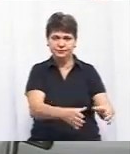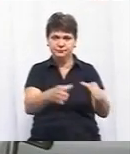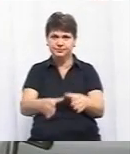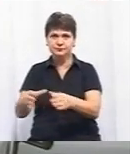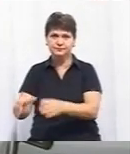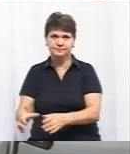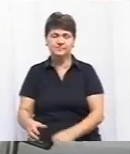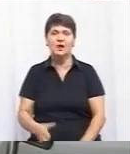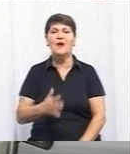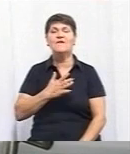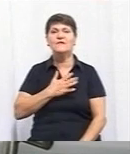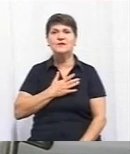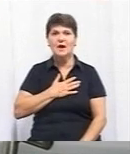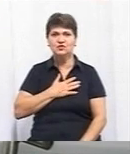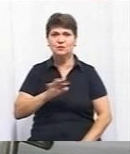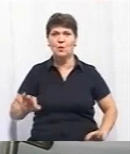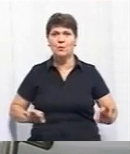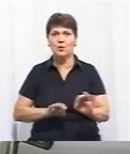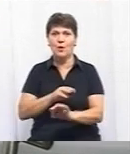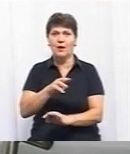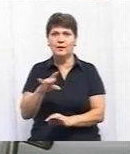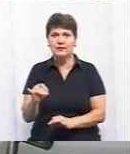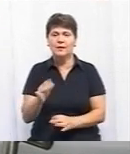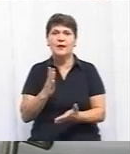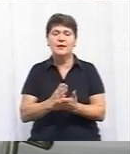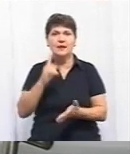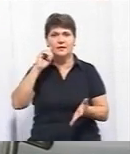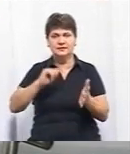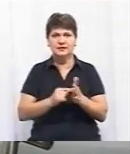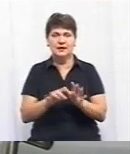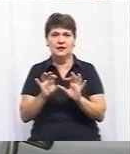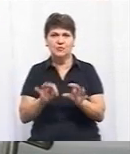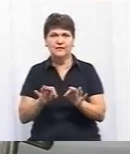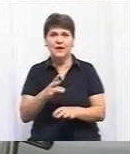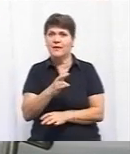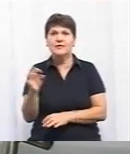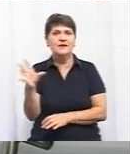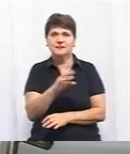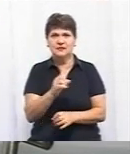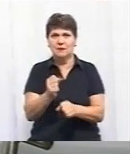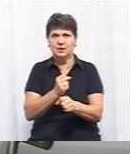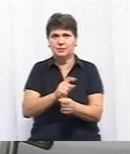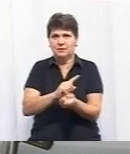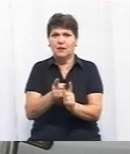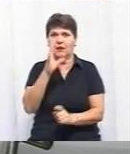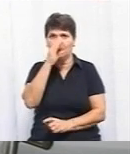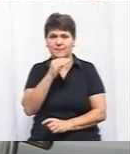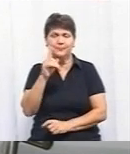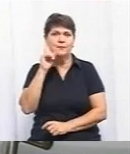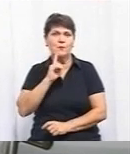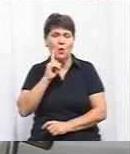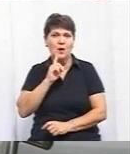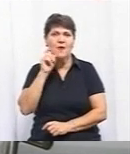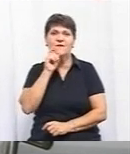В нашому проєкті ми маємо на меті пояснити людям, що не все переробляється насправді. В нас поки що в Вінниці